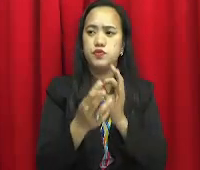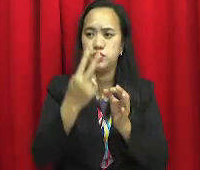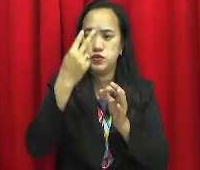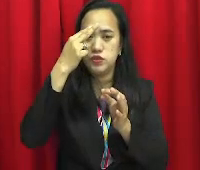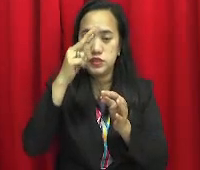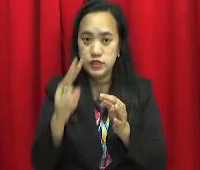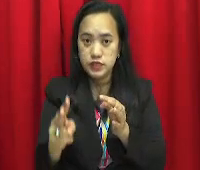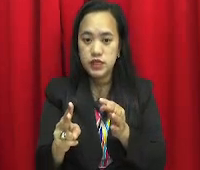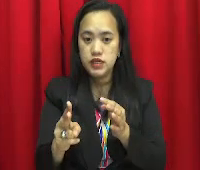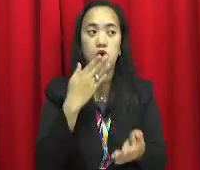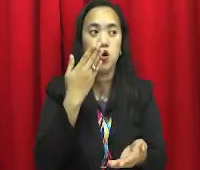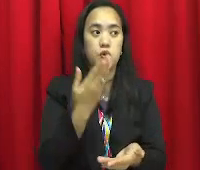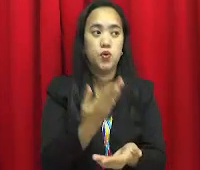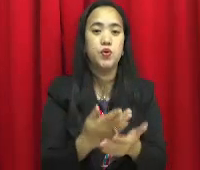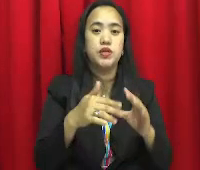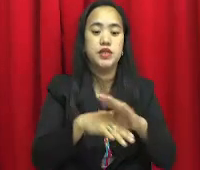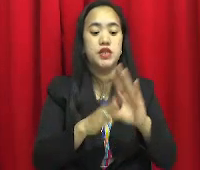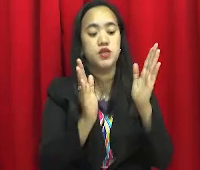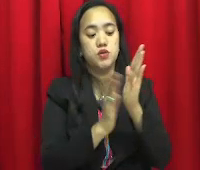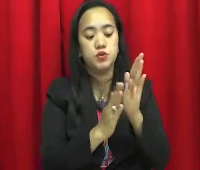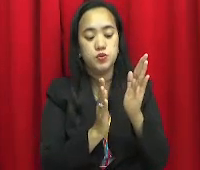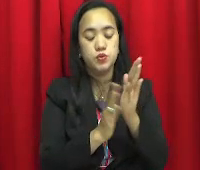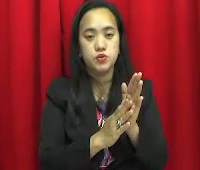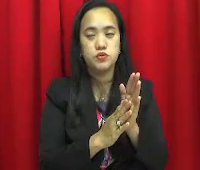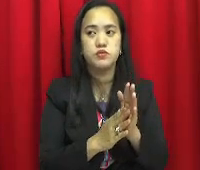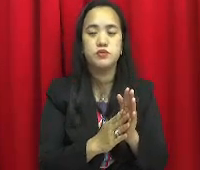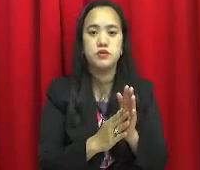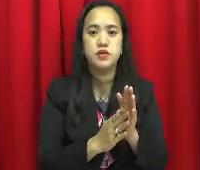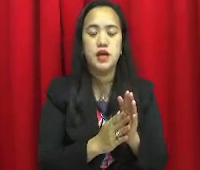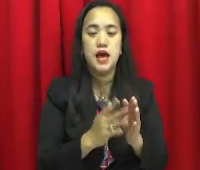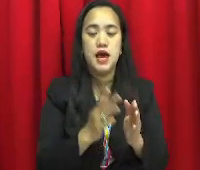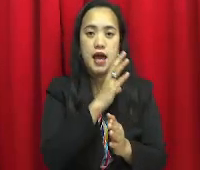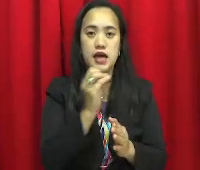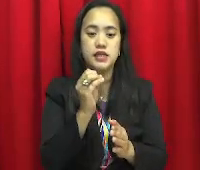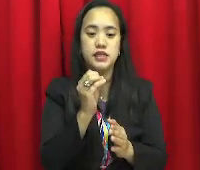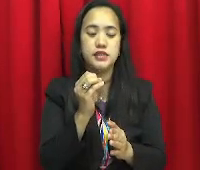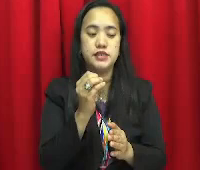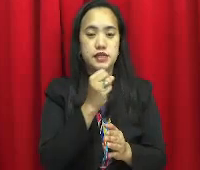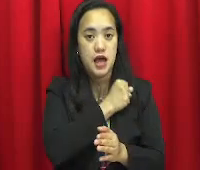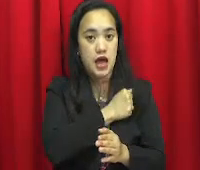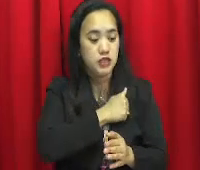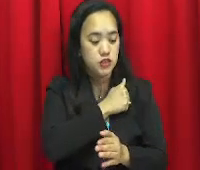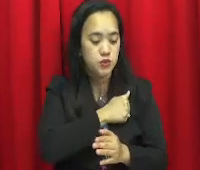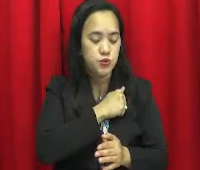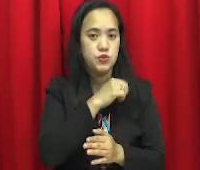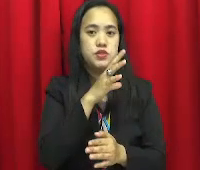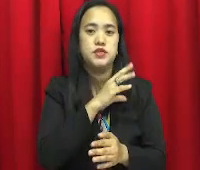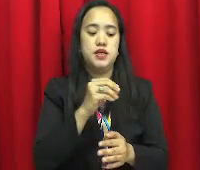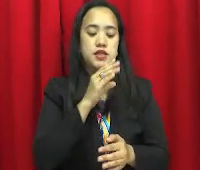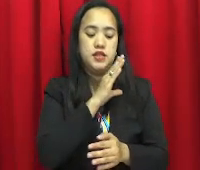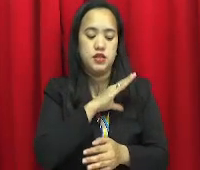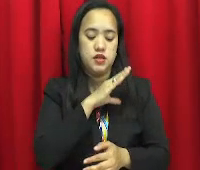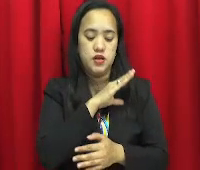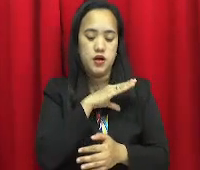school, maayos sa yung ugali nila, yung character nila. Number one.